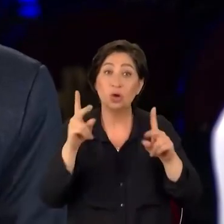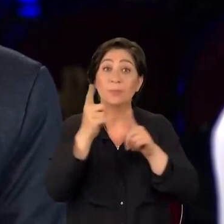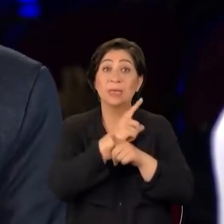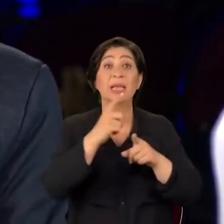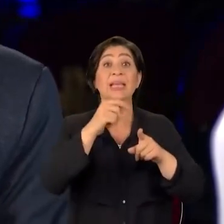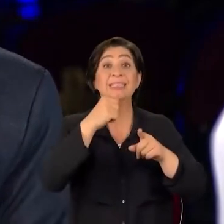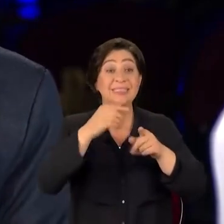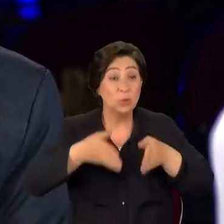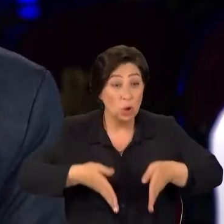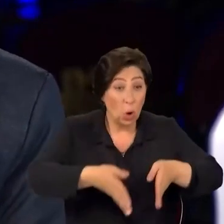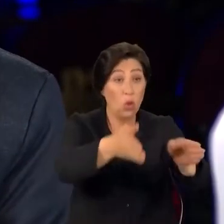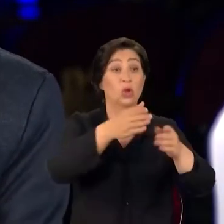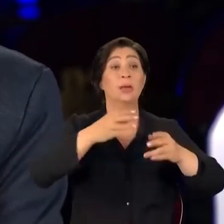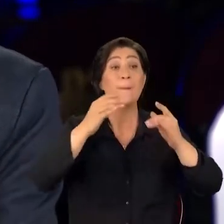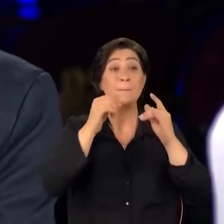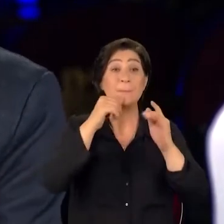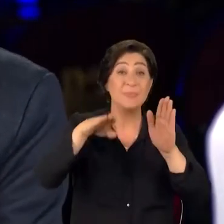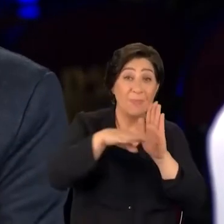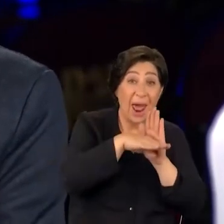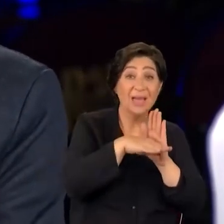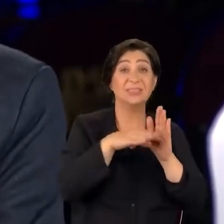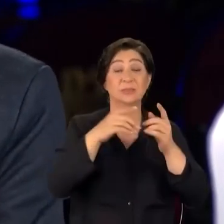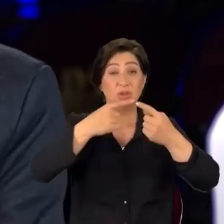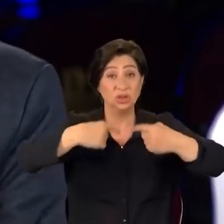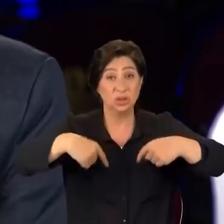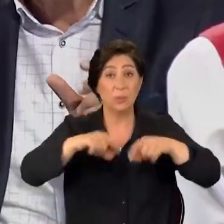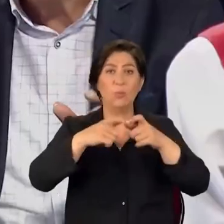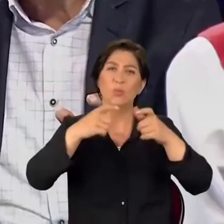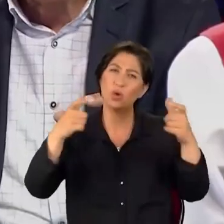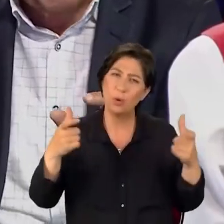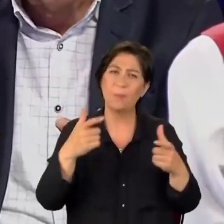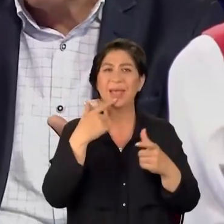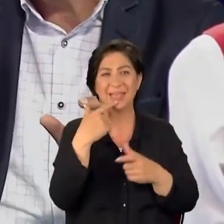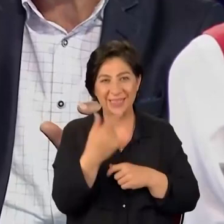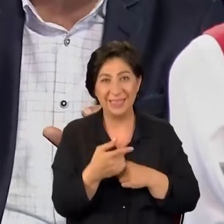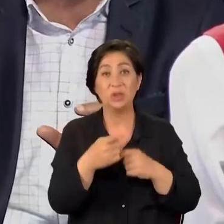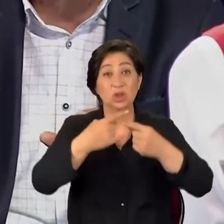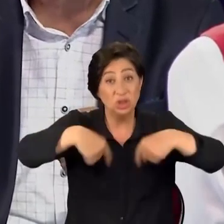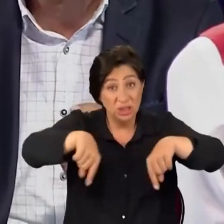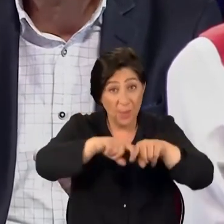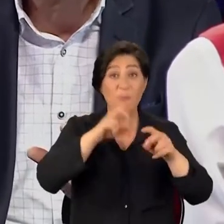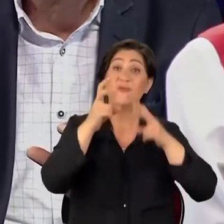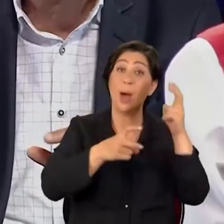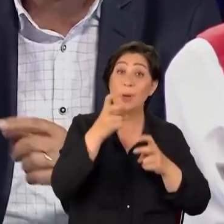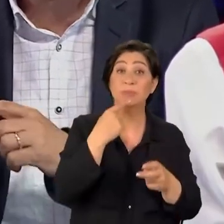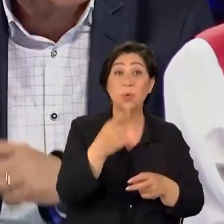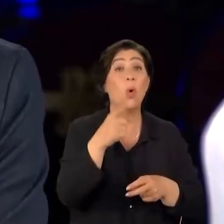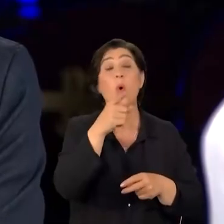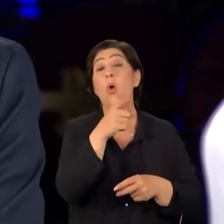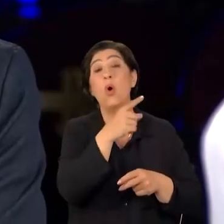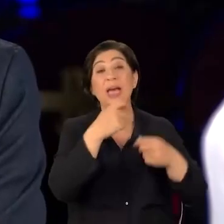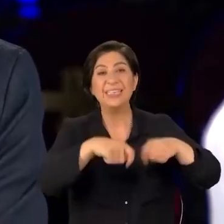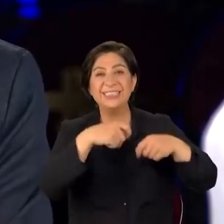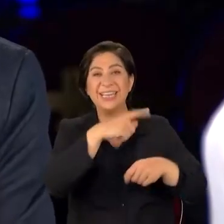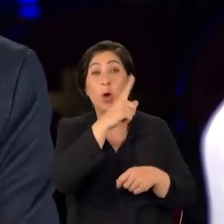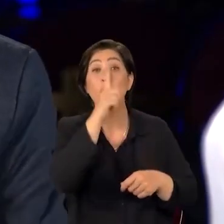baraj yapması kalkınma önceliği. Onun için kalkınma, çevre mi? Büyüme. Büyümedi. Peki, çevre mi, fabrika mı dediğiniz zaman o